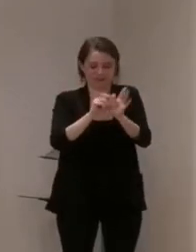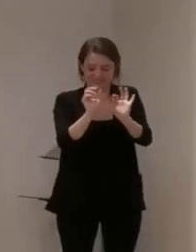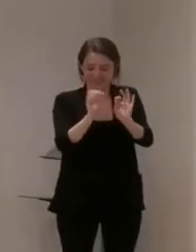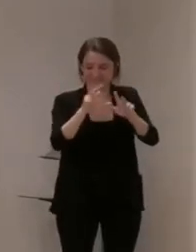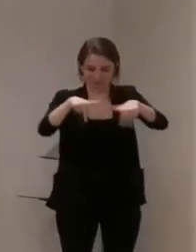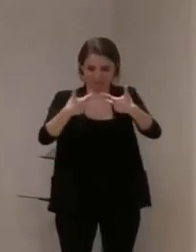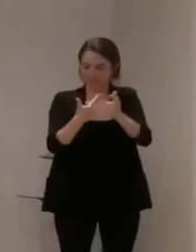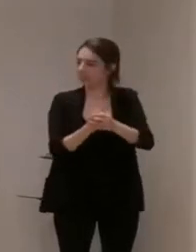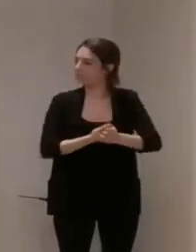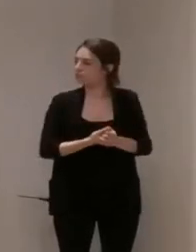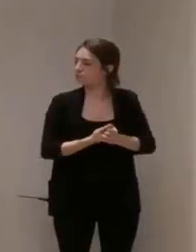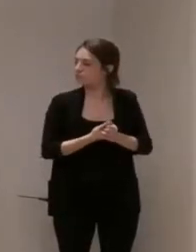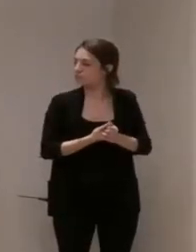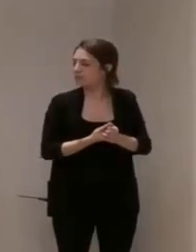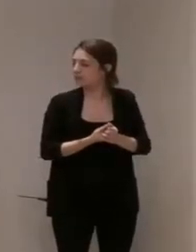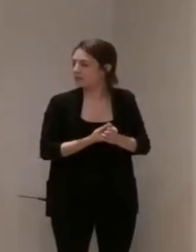dos minuts i mig, no?